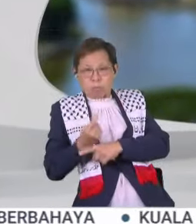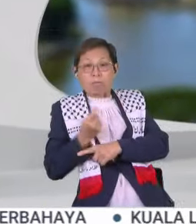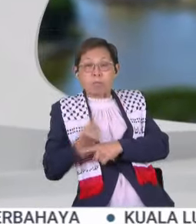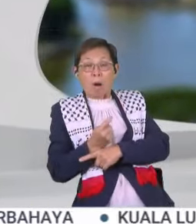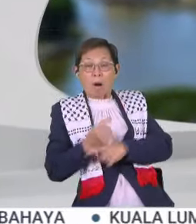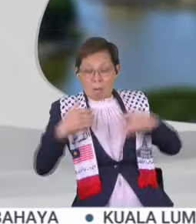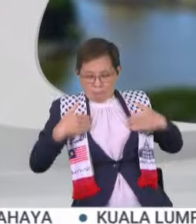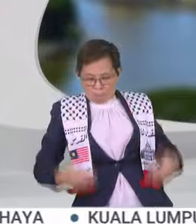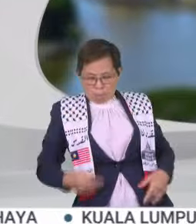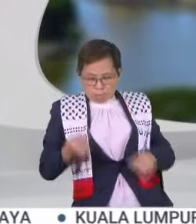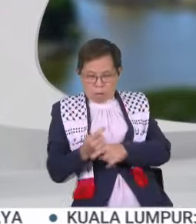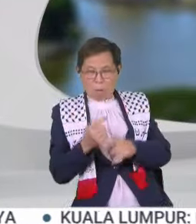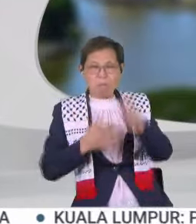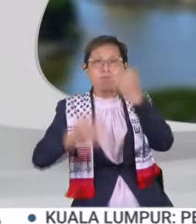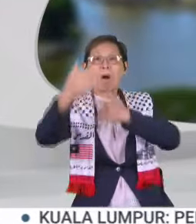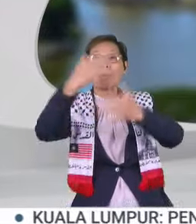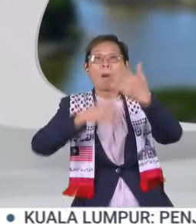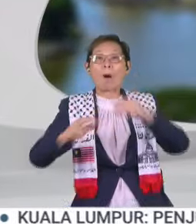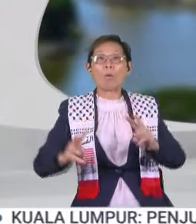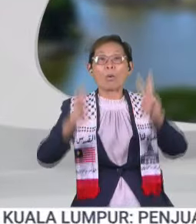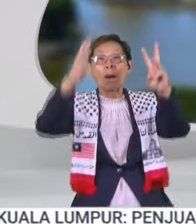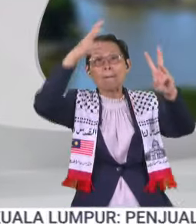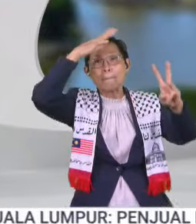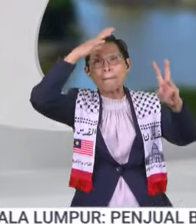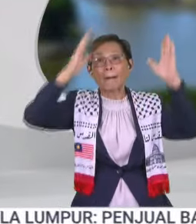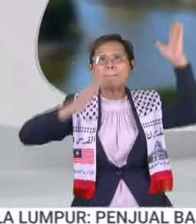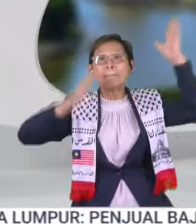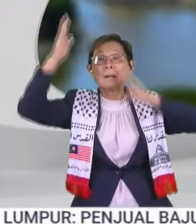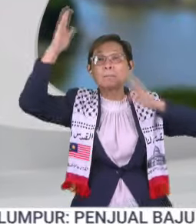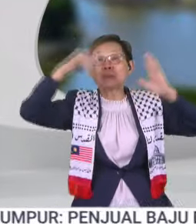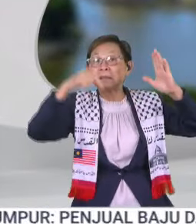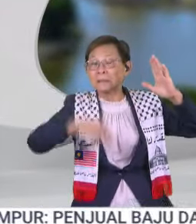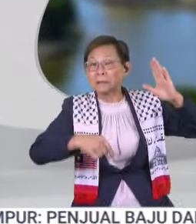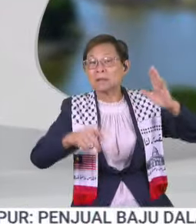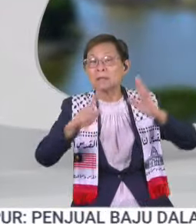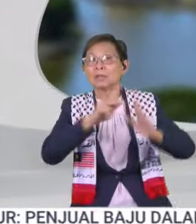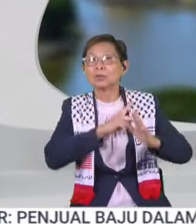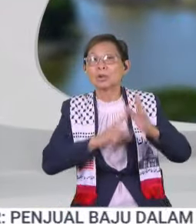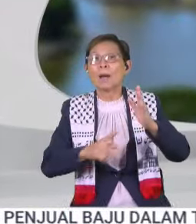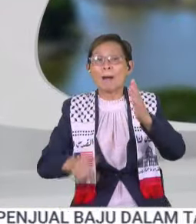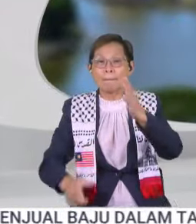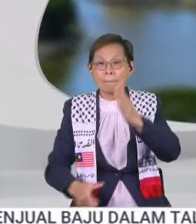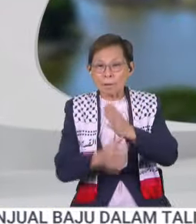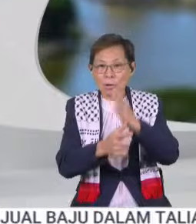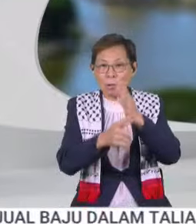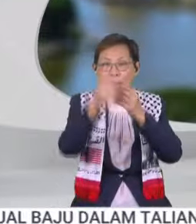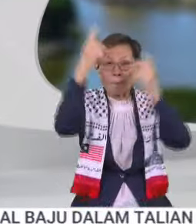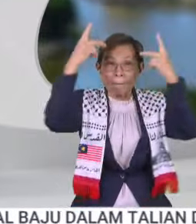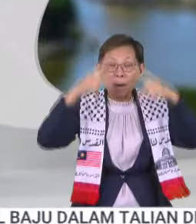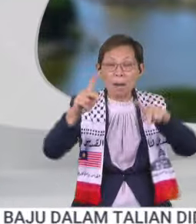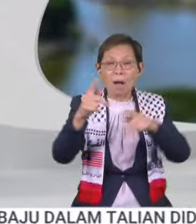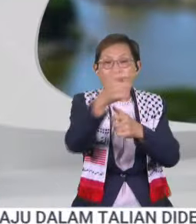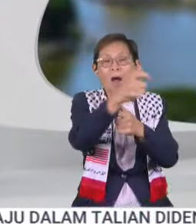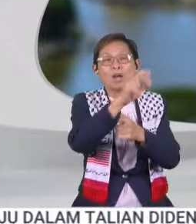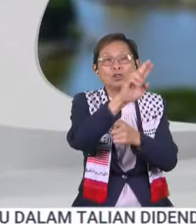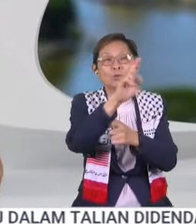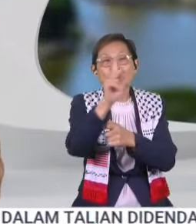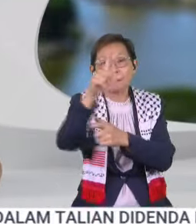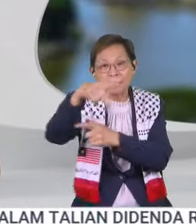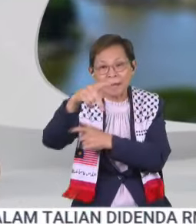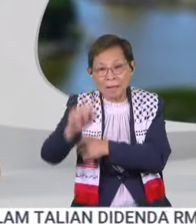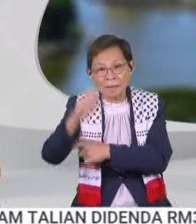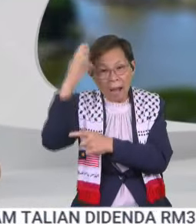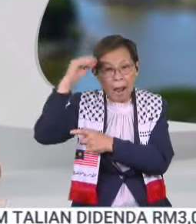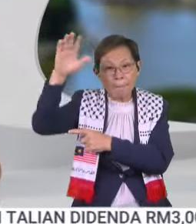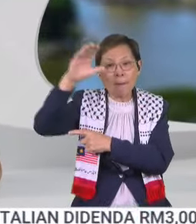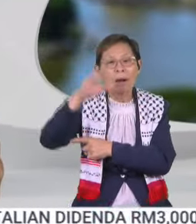dan fizikal kebakaran di bangunan Wisma Bapa Malaysia. Menurut Ketua Penolong Pengarah Pegawai Perkhidmatan Keselamatan UKPS,